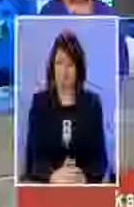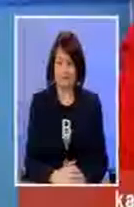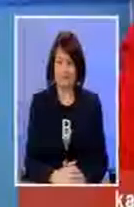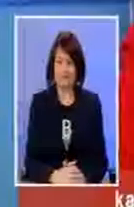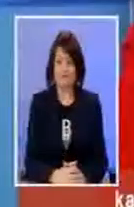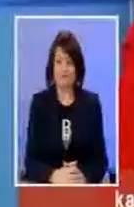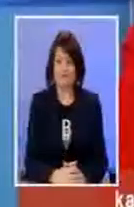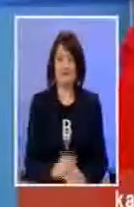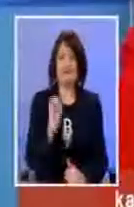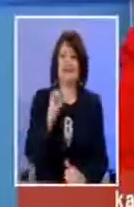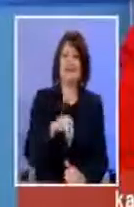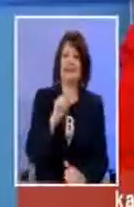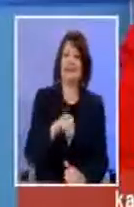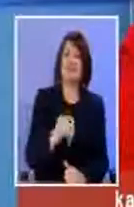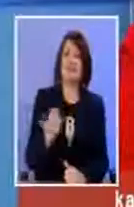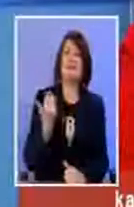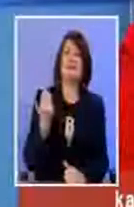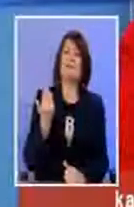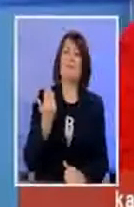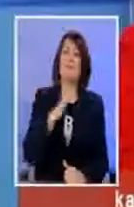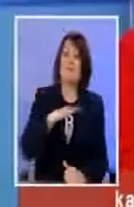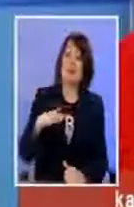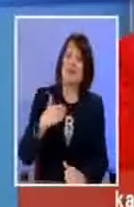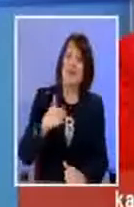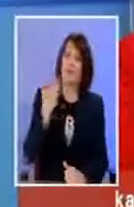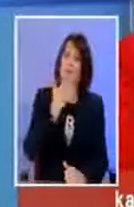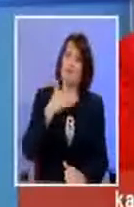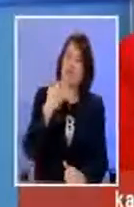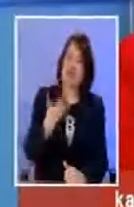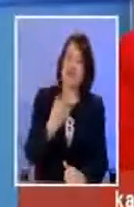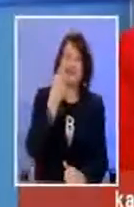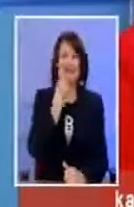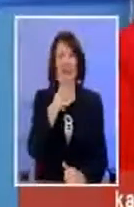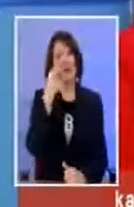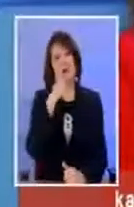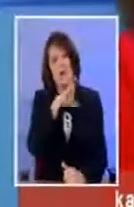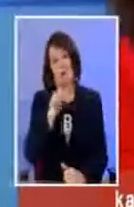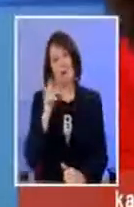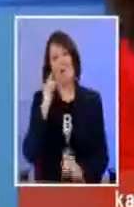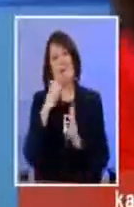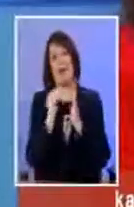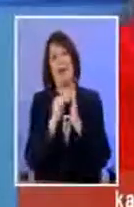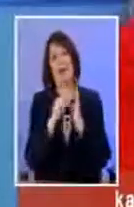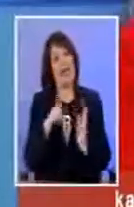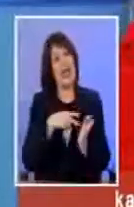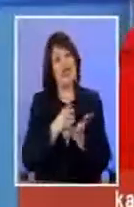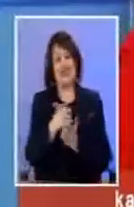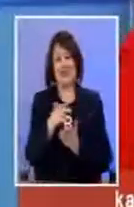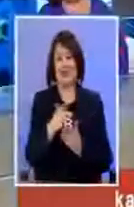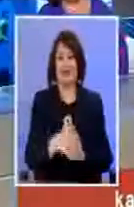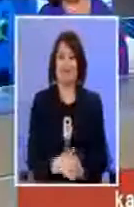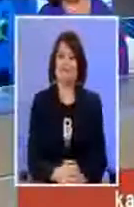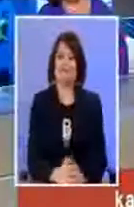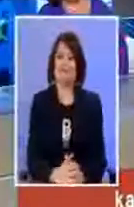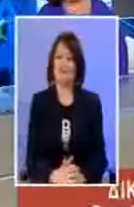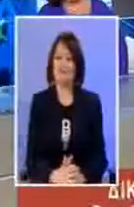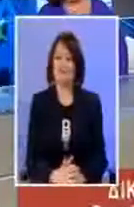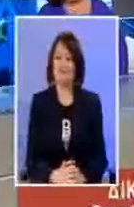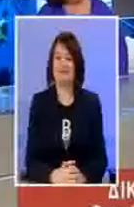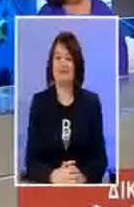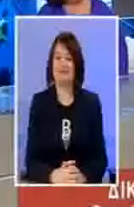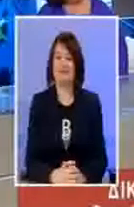Θα συμφωνήσω, πρωτού γίνουμε μαθητές, είμαστε παιδιά και βλέπουμε τον παράδειγμα των γονιών μας. Έχετε πολύ δίκιο, κυρία, για να άκουσα αυτό. Θα ήθελα να